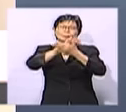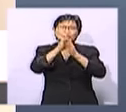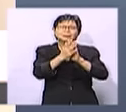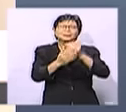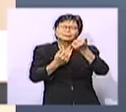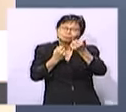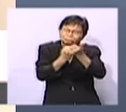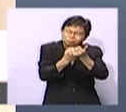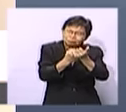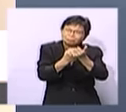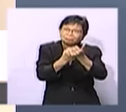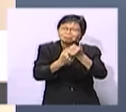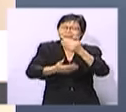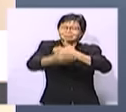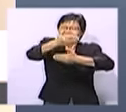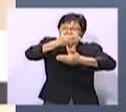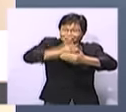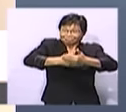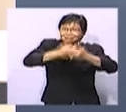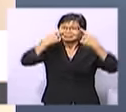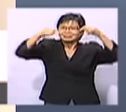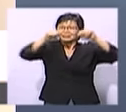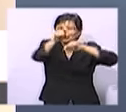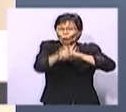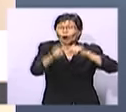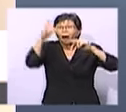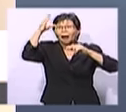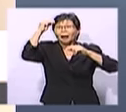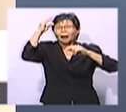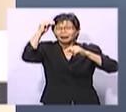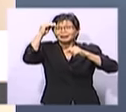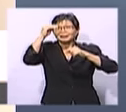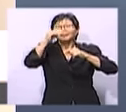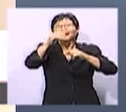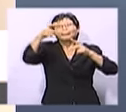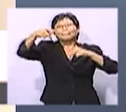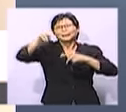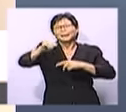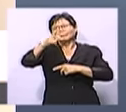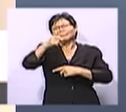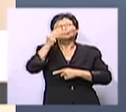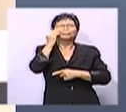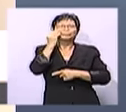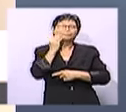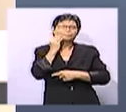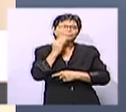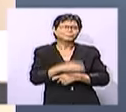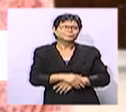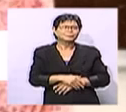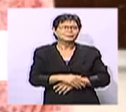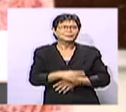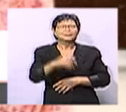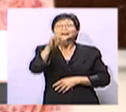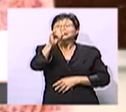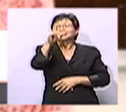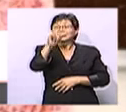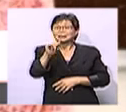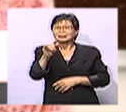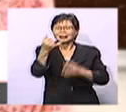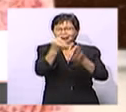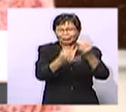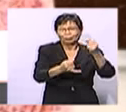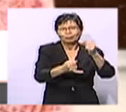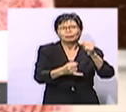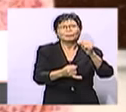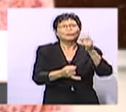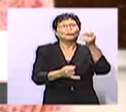tulang belakang di sebalik kejayaan seorang lelaki, iaitu Perdana Menteri Tun Dr. Mahathir Mohamad. Tun Dr. Siti Hasmah dilahirkan